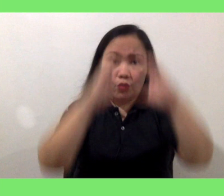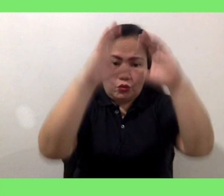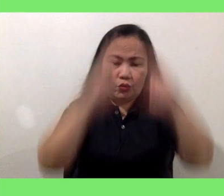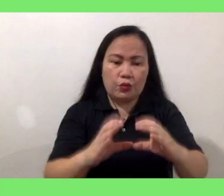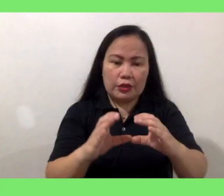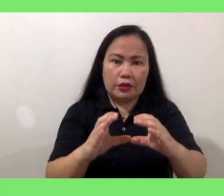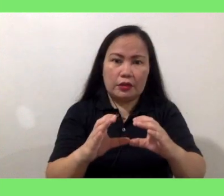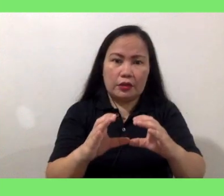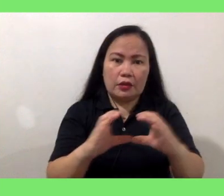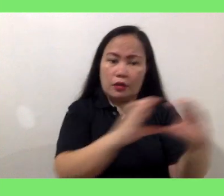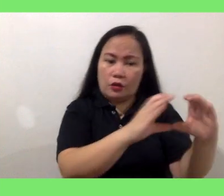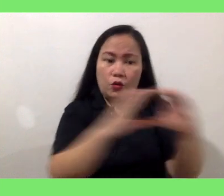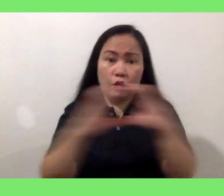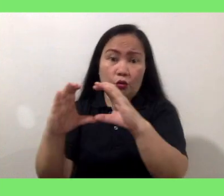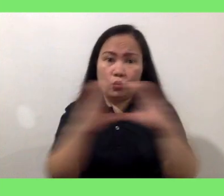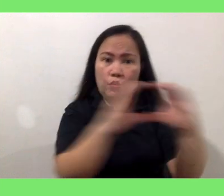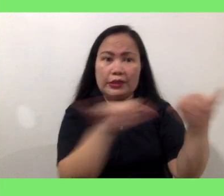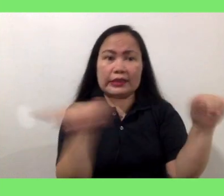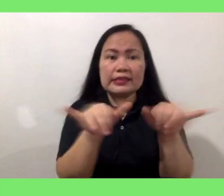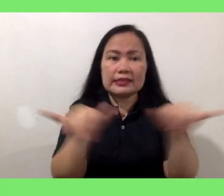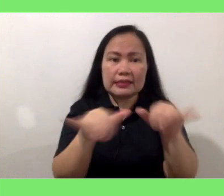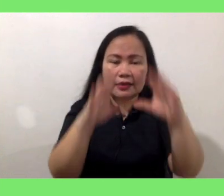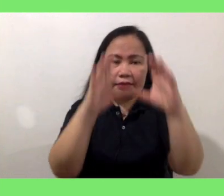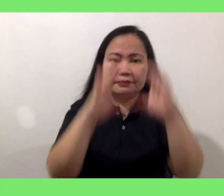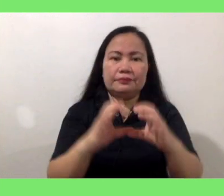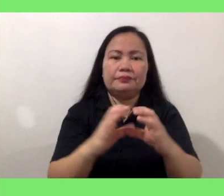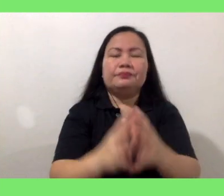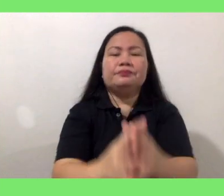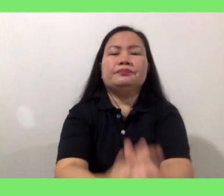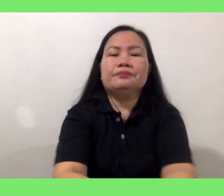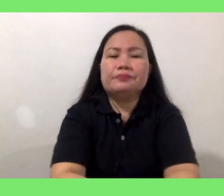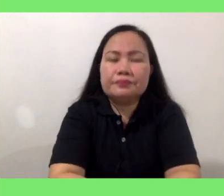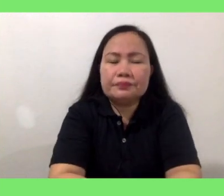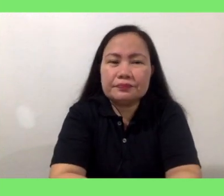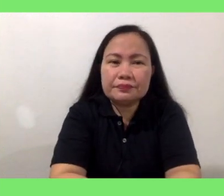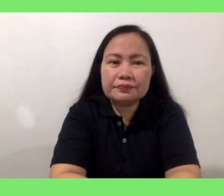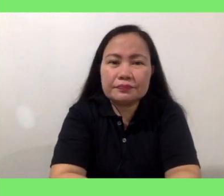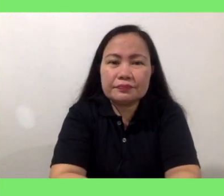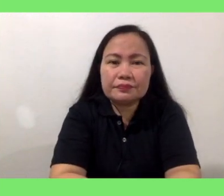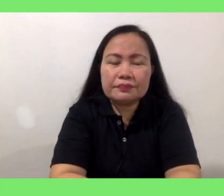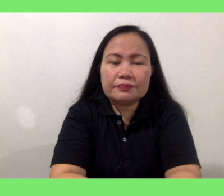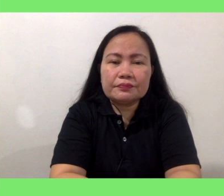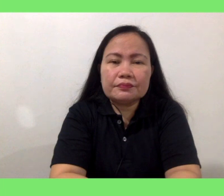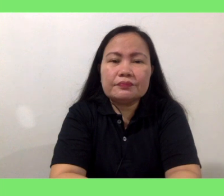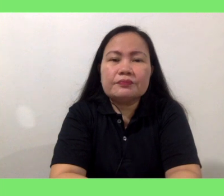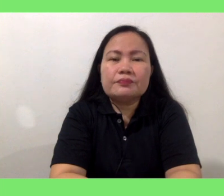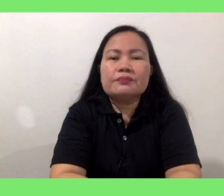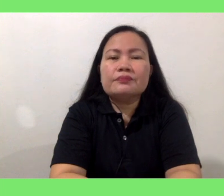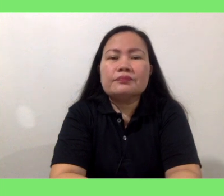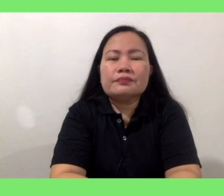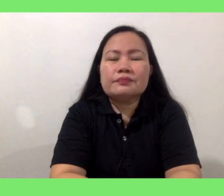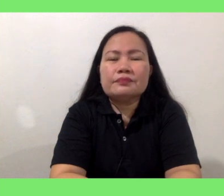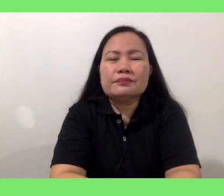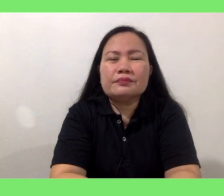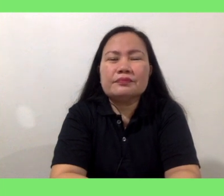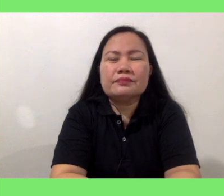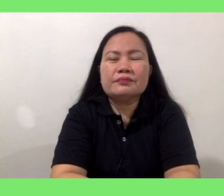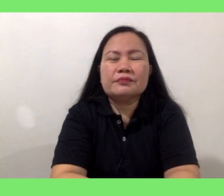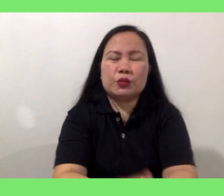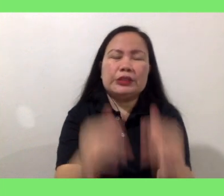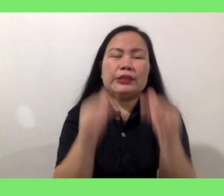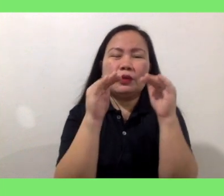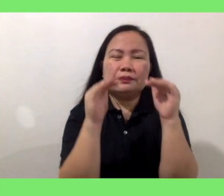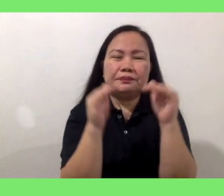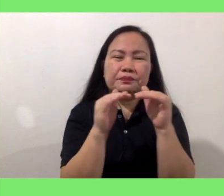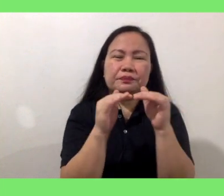ito congruent. Okay? So, ito rin po, since pareho nga sila, ibig sabihin, ang measure nito at